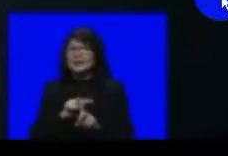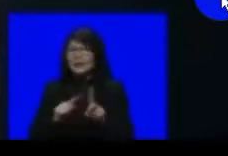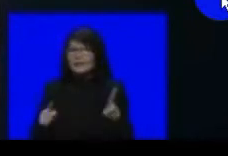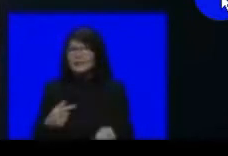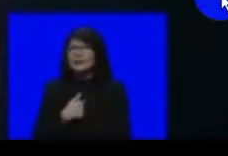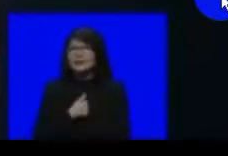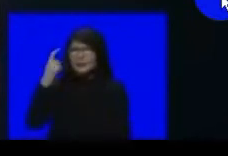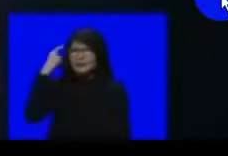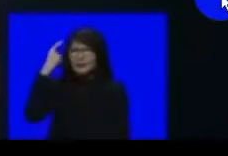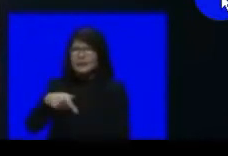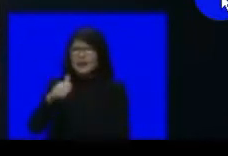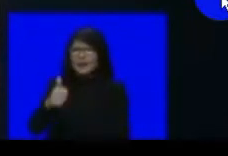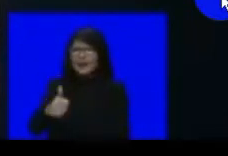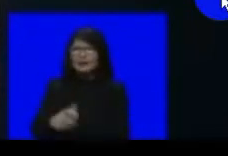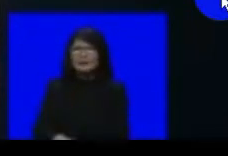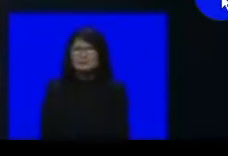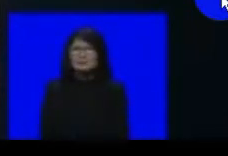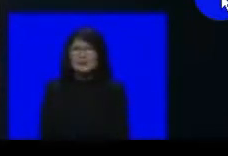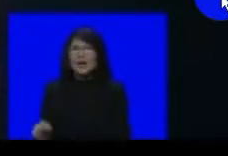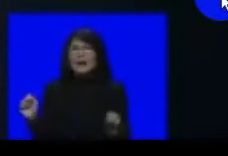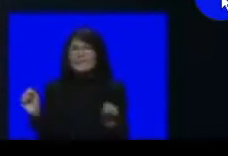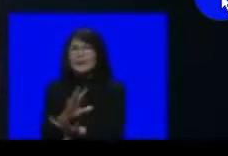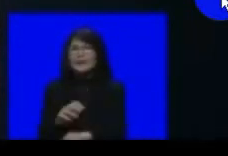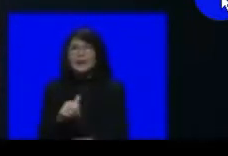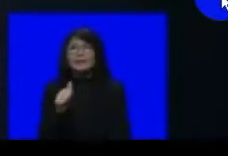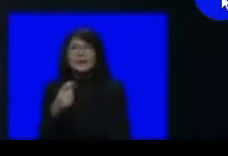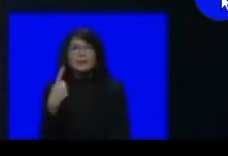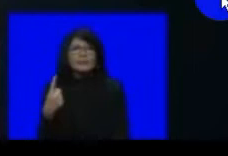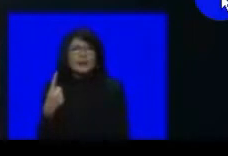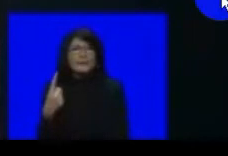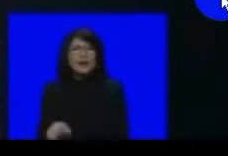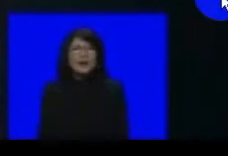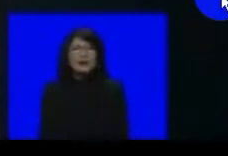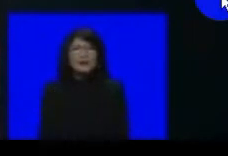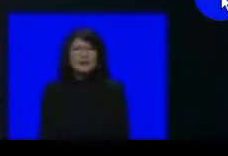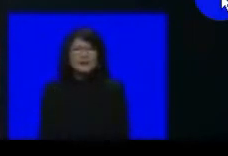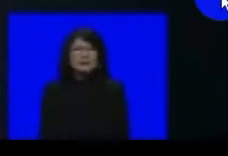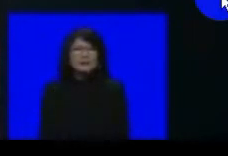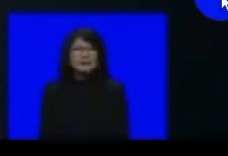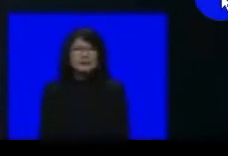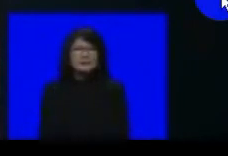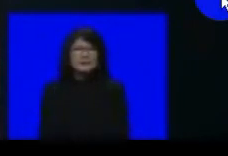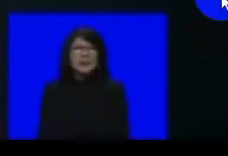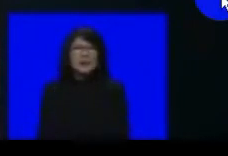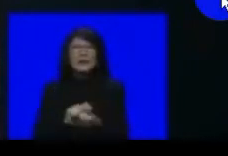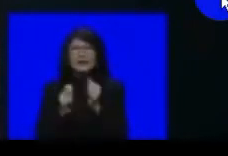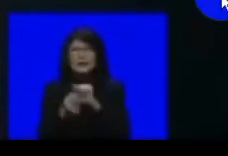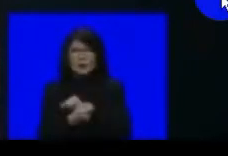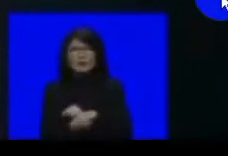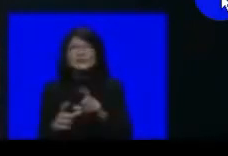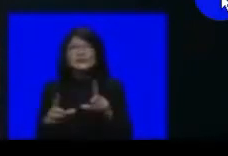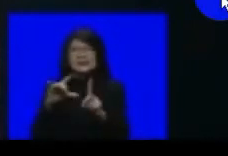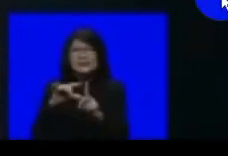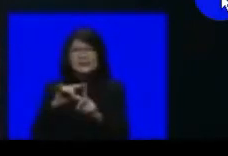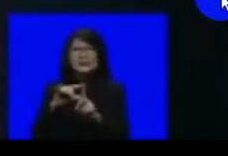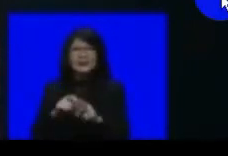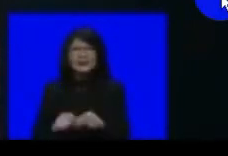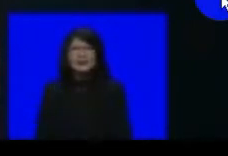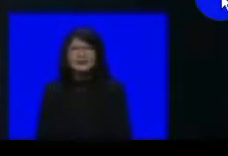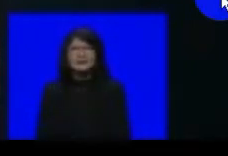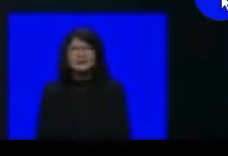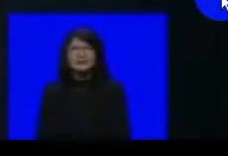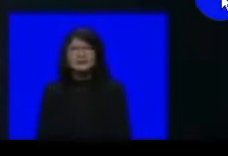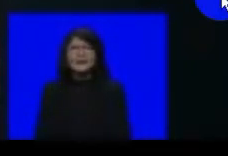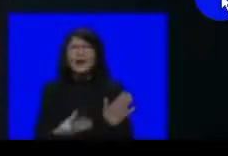baik. Yang pertama, praktek baik yang kami rasakan dengan transformasi digital ini adalah yang pertama,